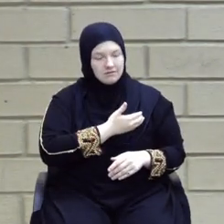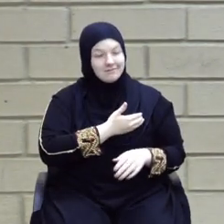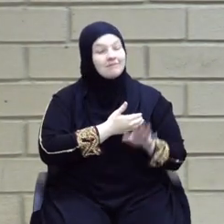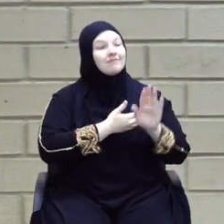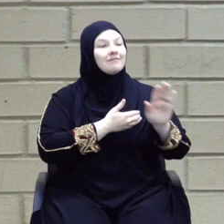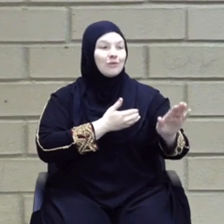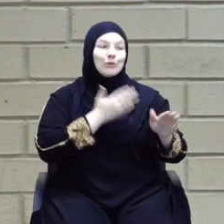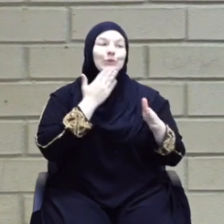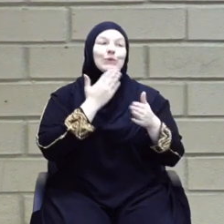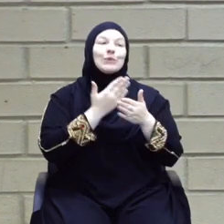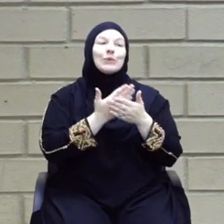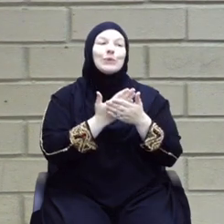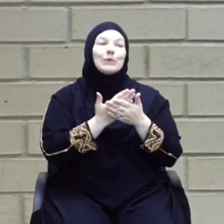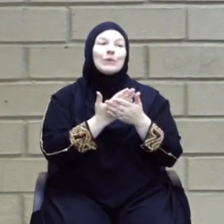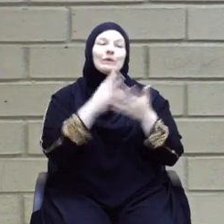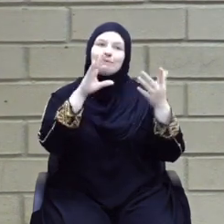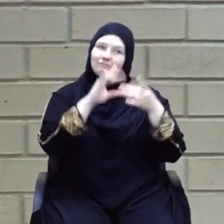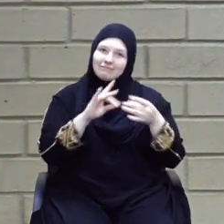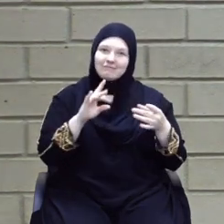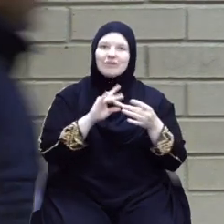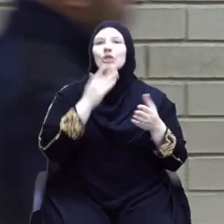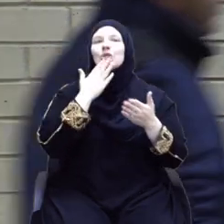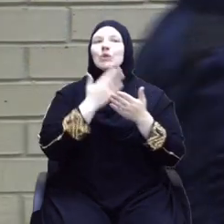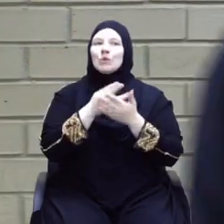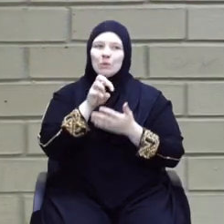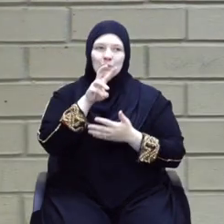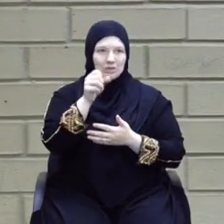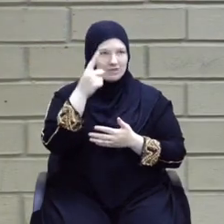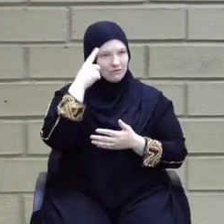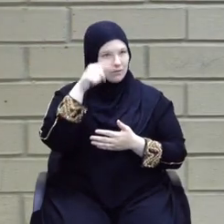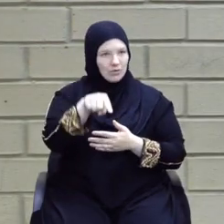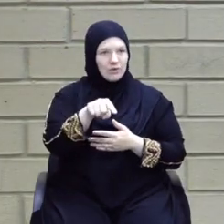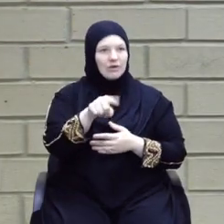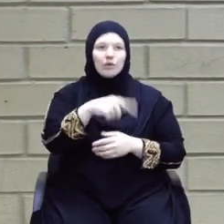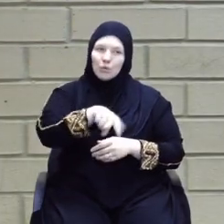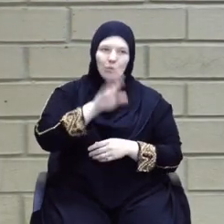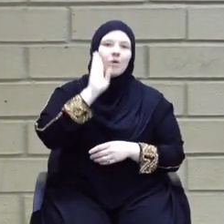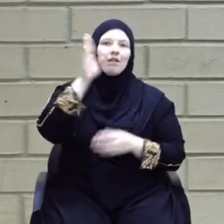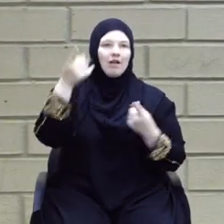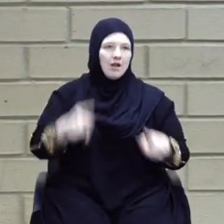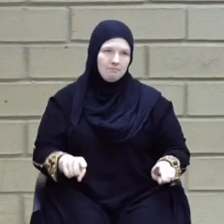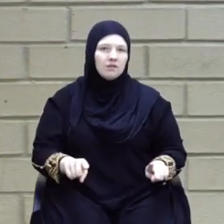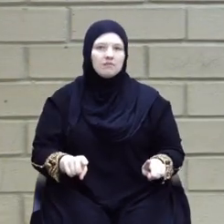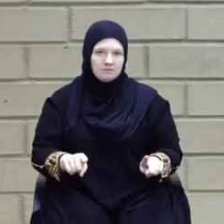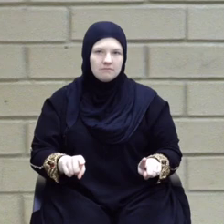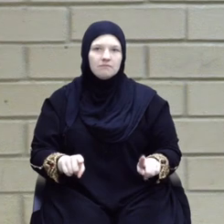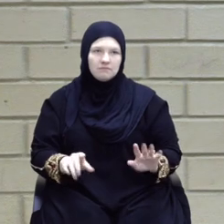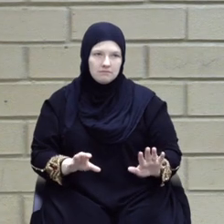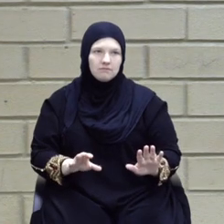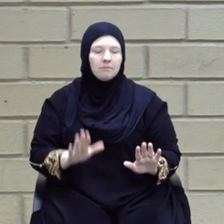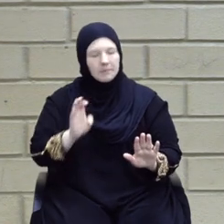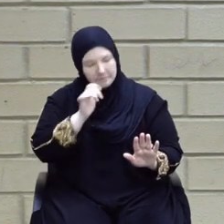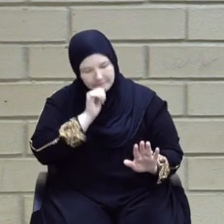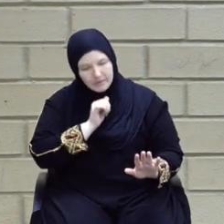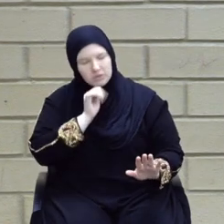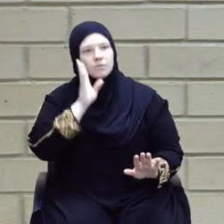tidings. So good tidings for the strangers. فَطُوبَ لِلْغُرَبَى.